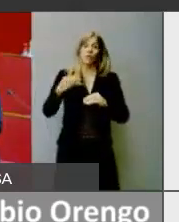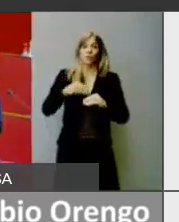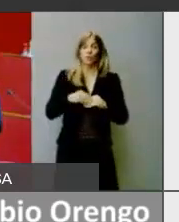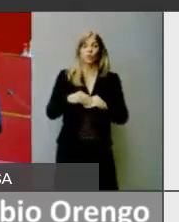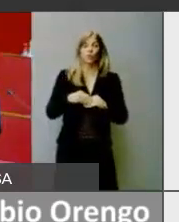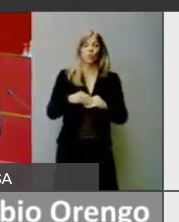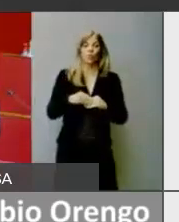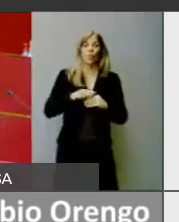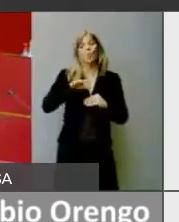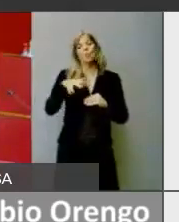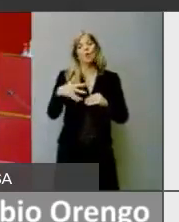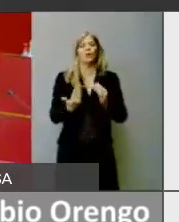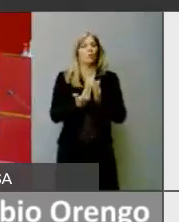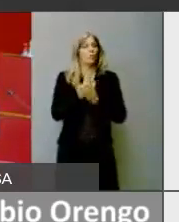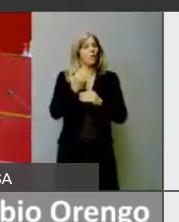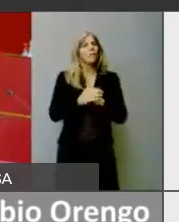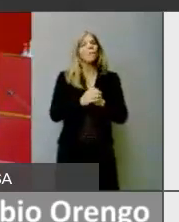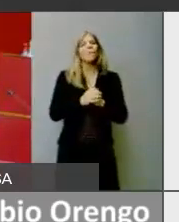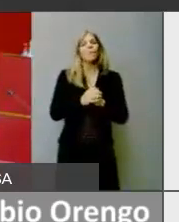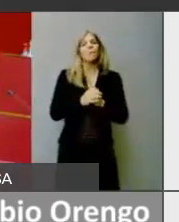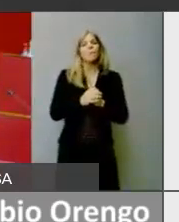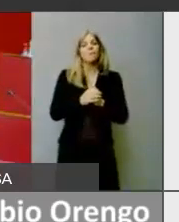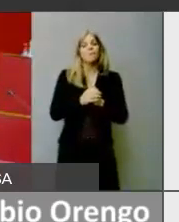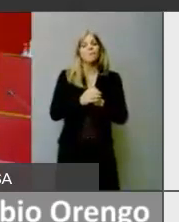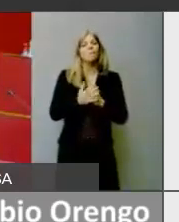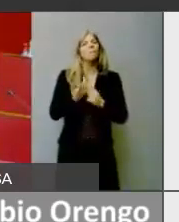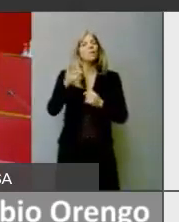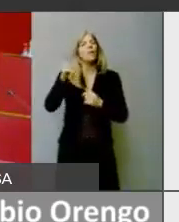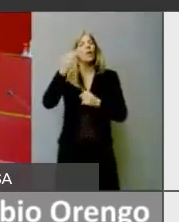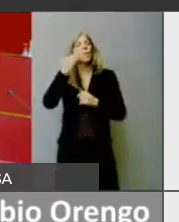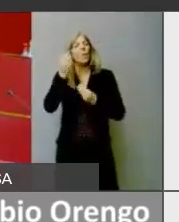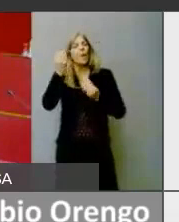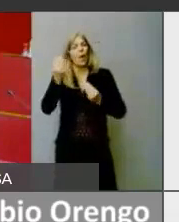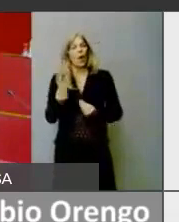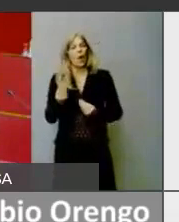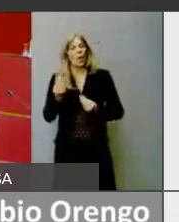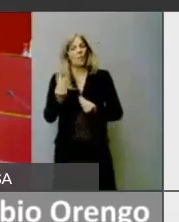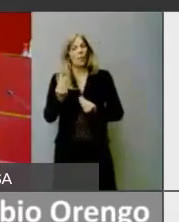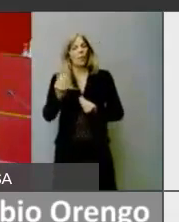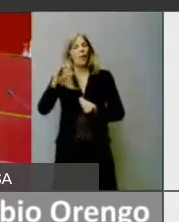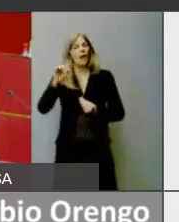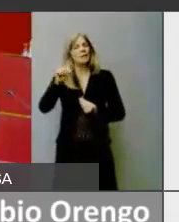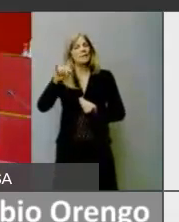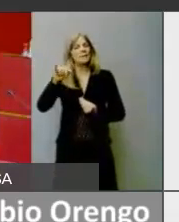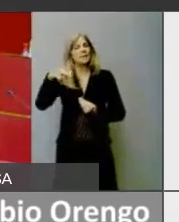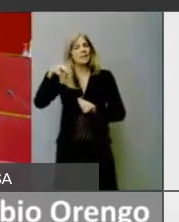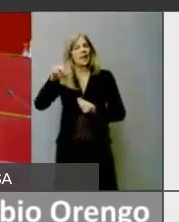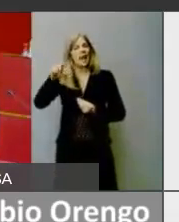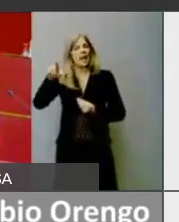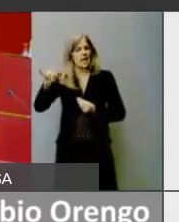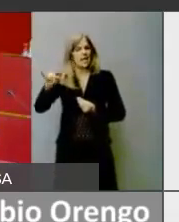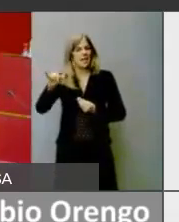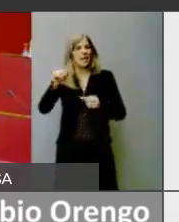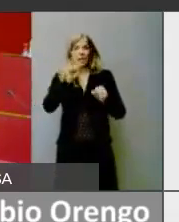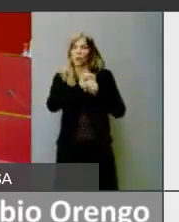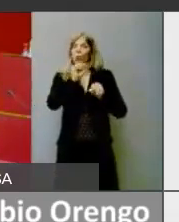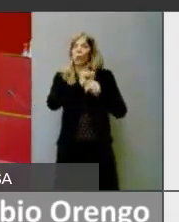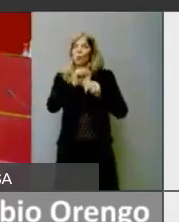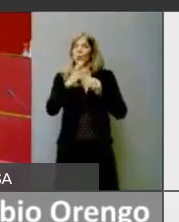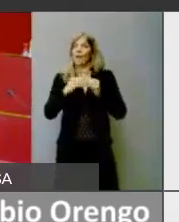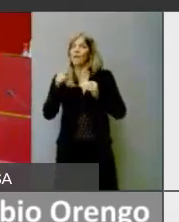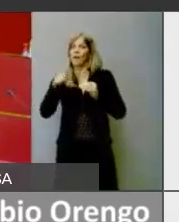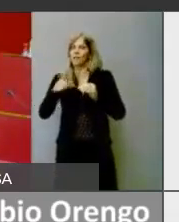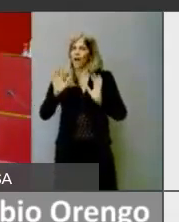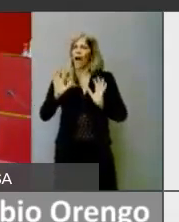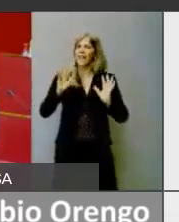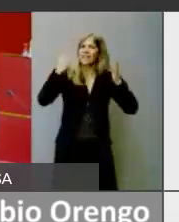chi ha forgiato questa scultura è Claudio Casinelli, che non è solo un artista, ma è anche il presidente